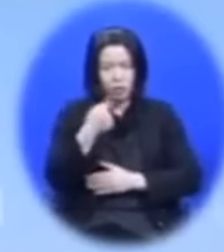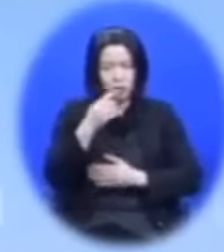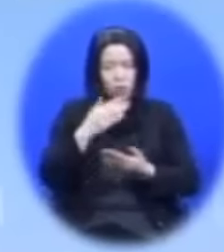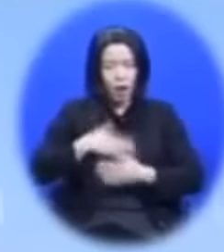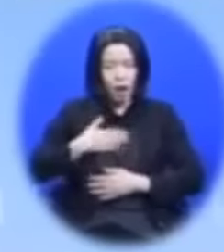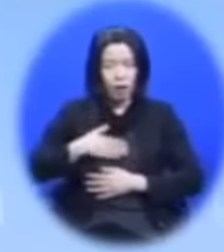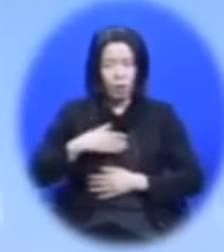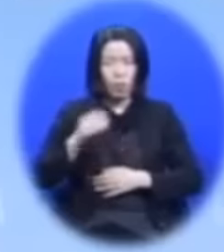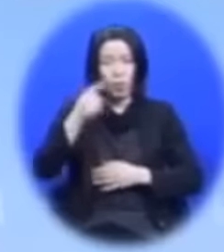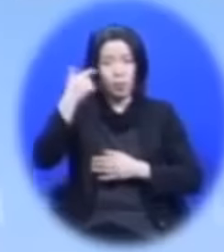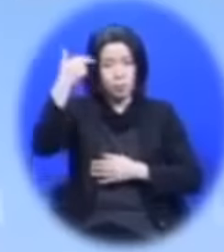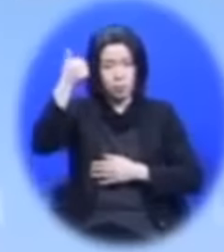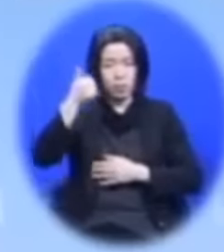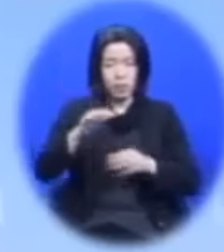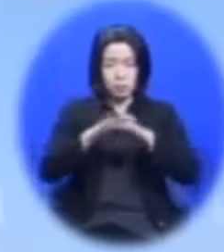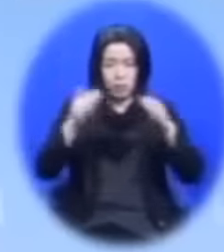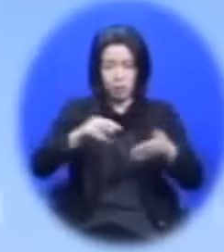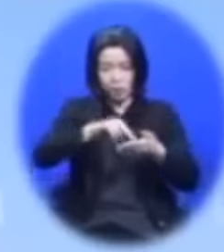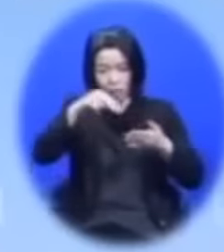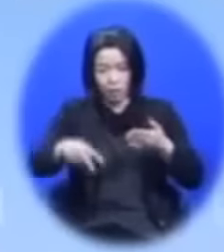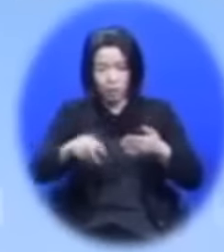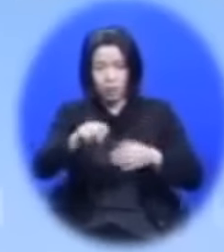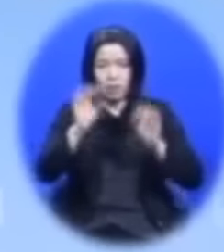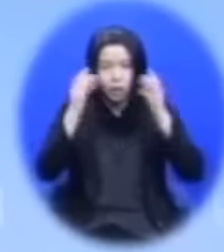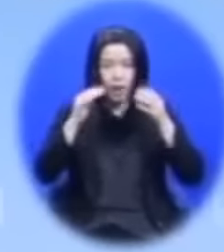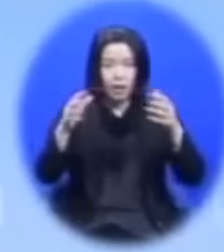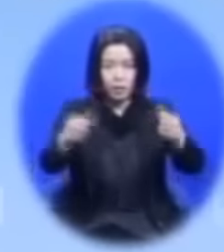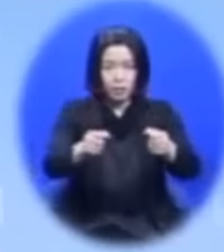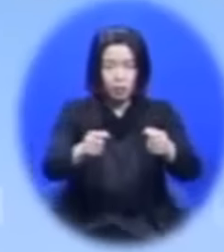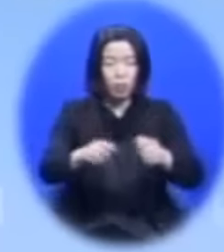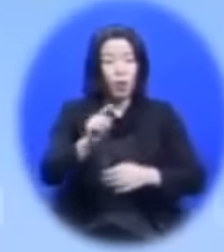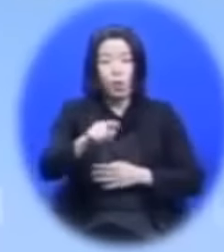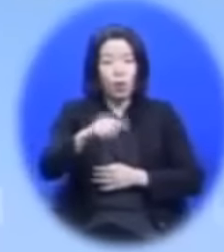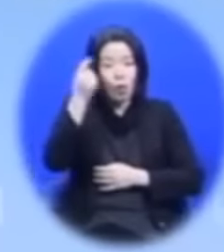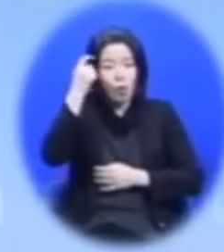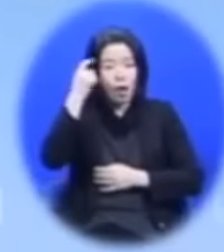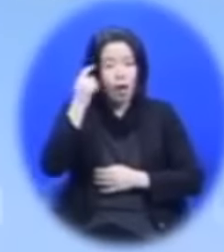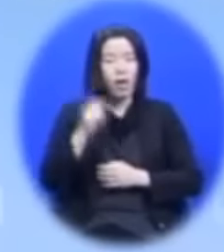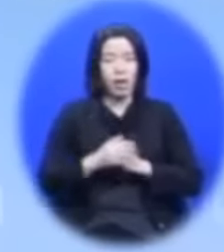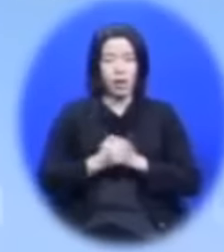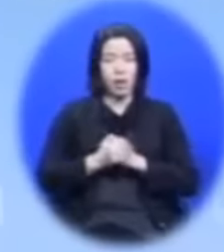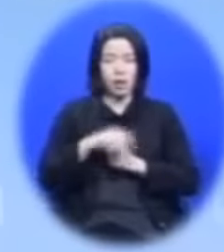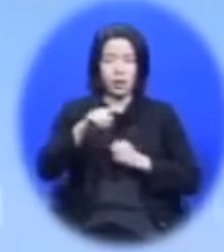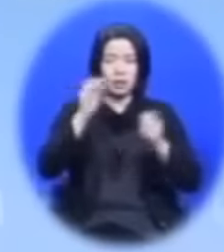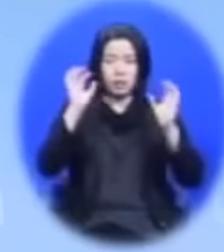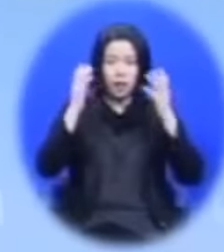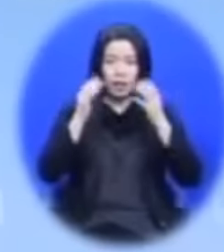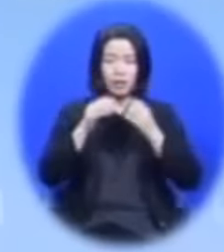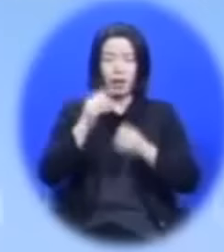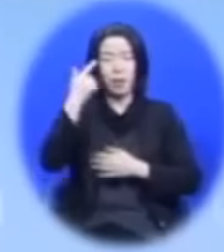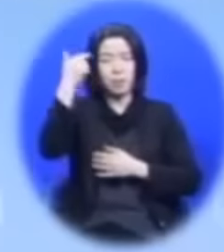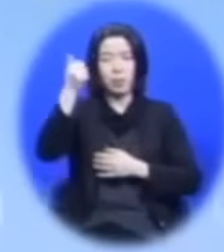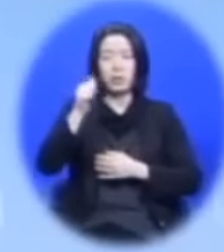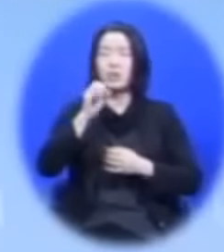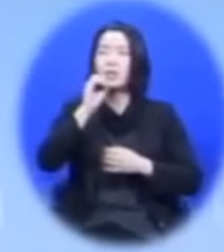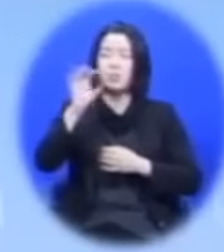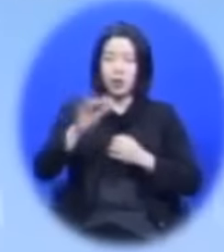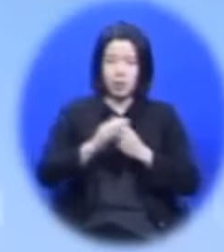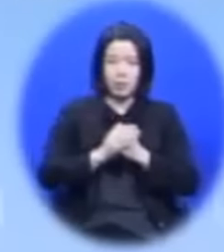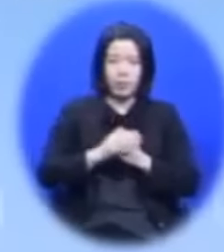목사님이 강단 내려가셔서 그 아이를 붙잡고 너 왜 그러냐? 라고 그랬더니 그 아이가 목사님에게